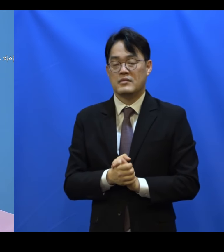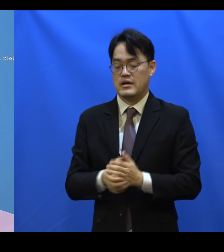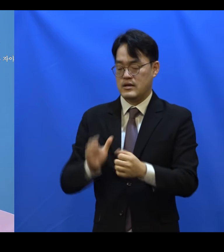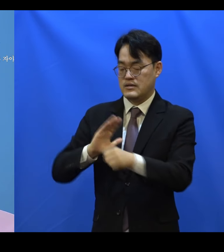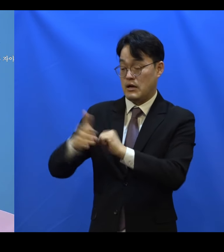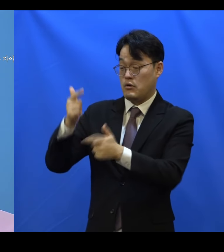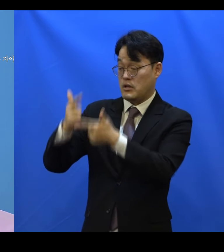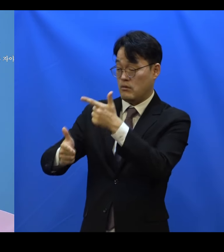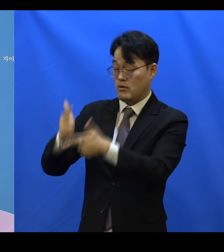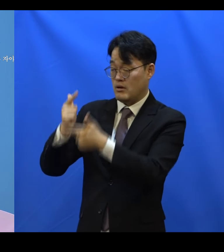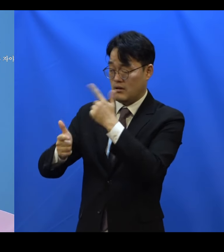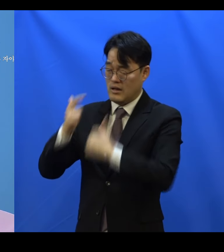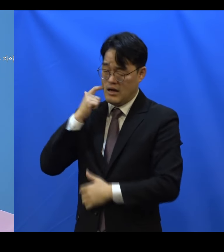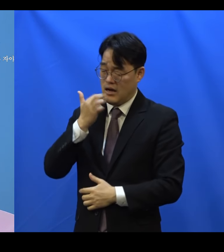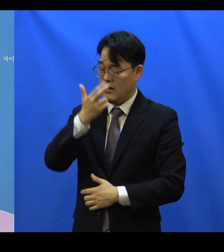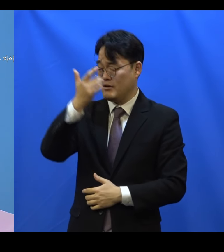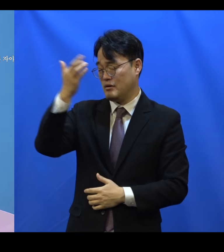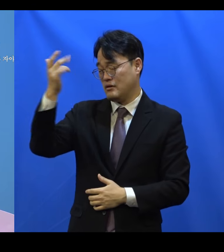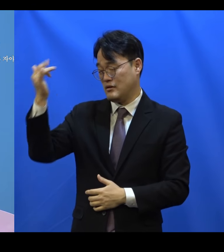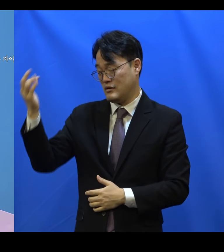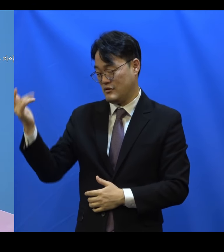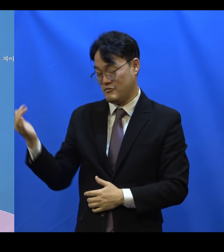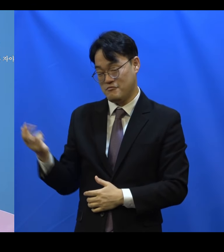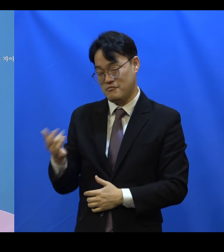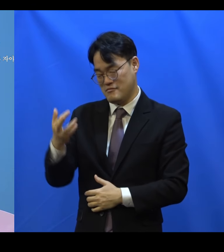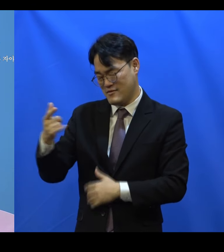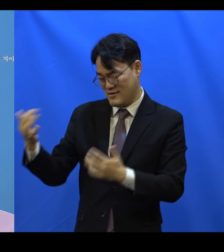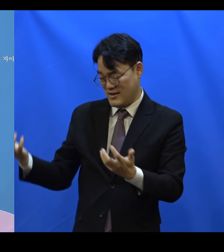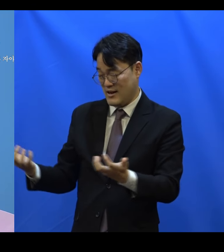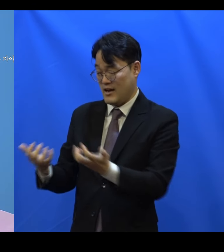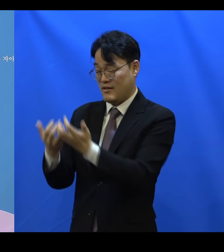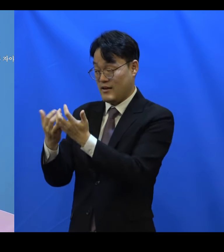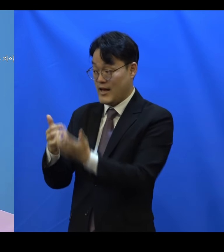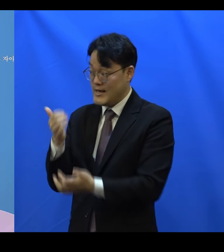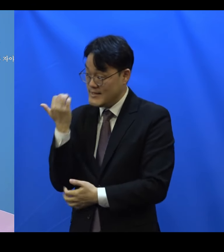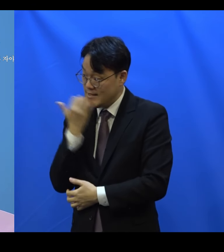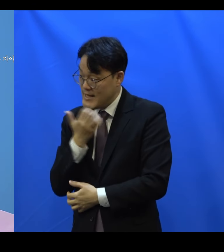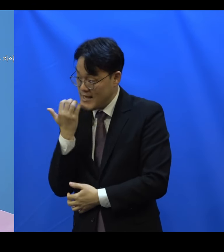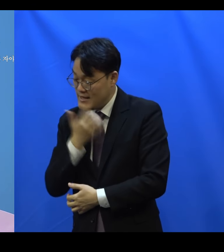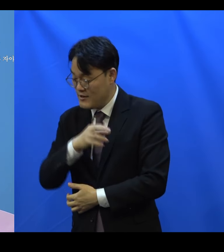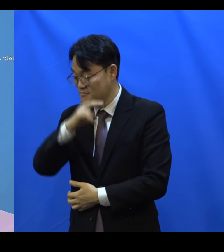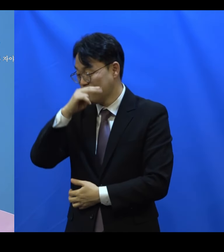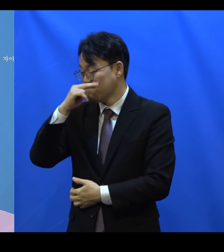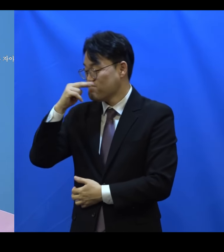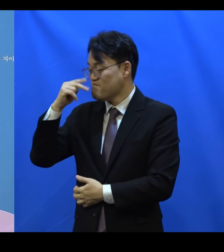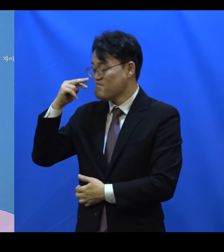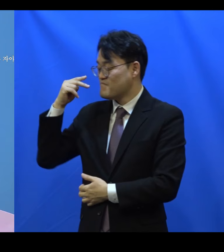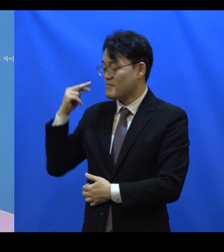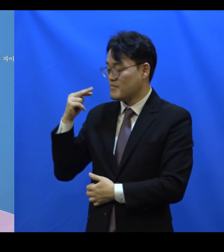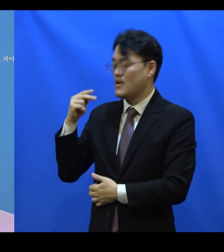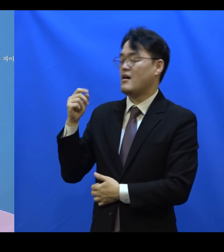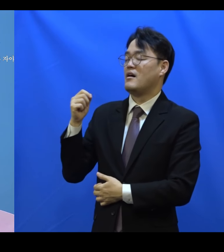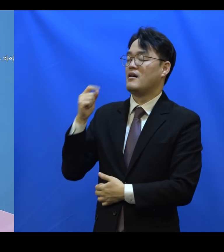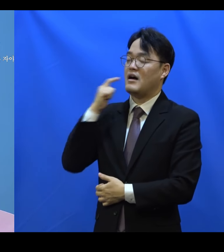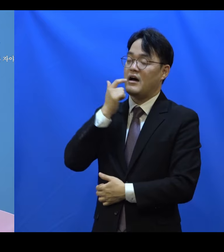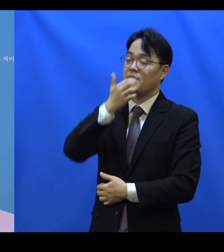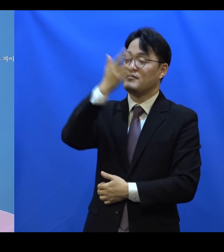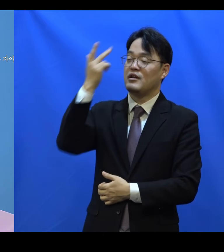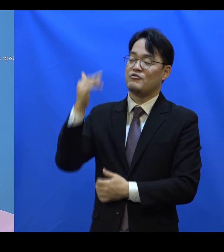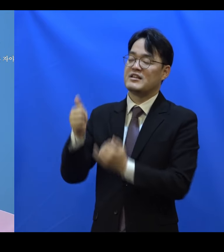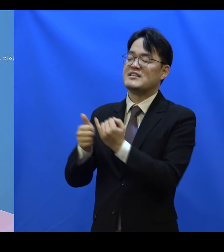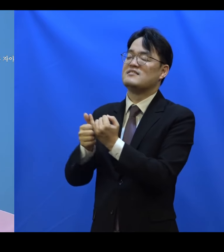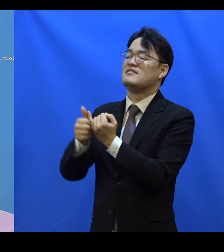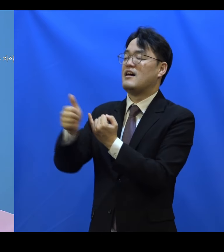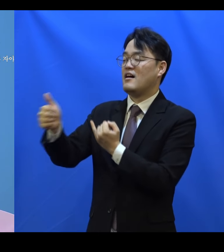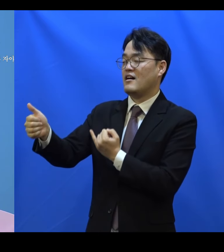그리고 그 사과나무의 꽃은 그 색채와 향기로 인해서 아름답고 사랑스러운 분을 떠올리게 하는 것입니다. 그러니까 우리의